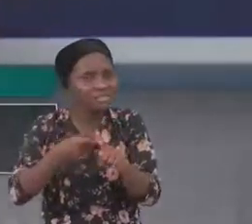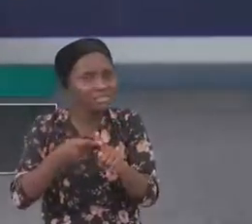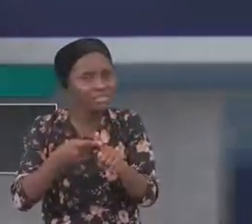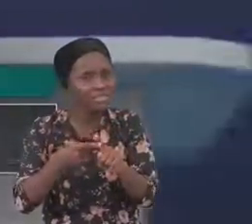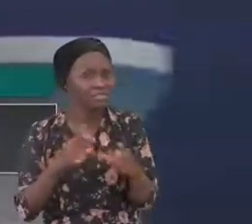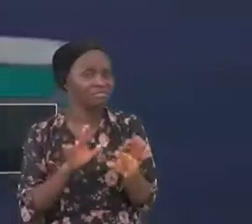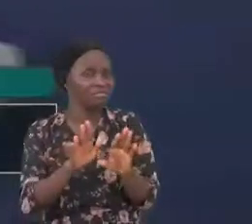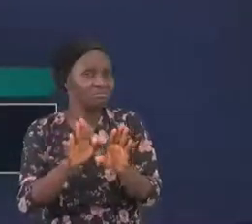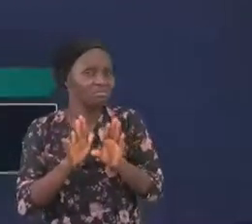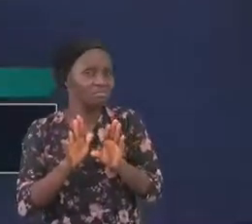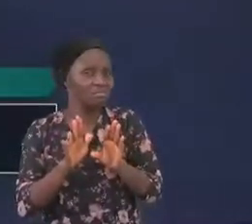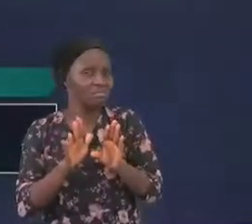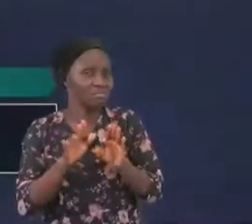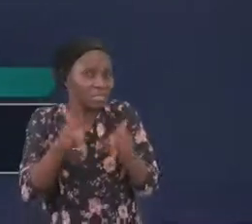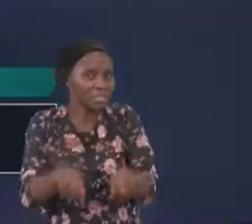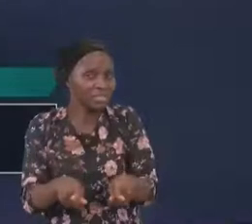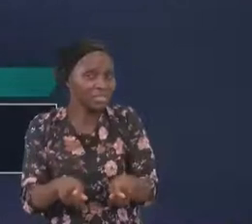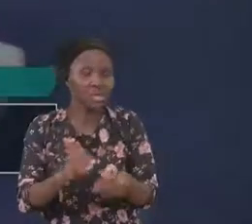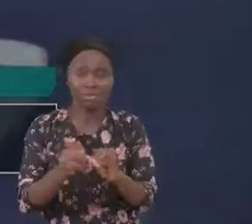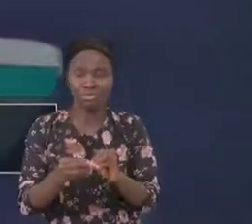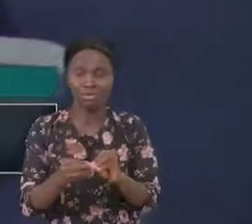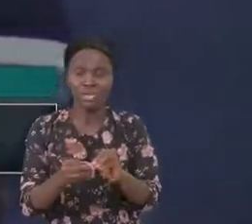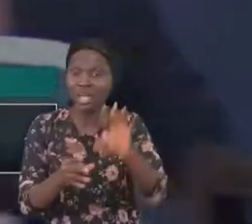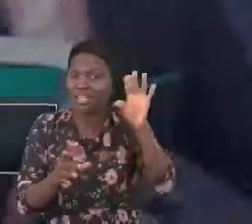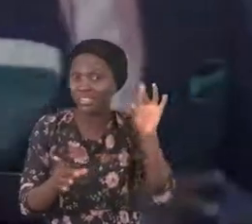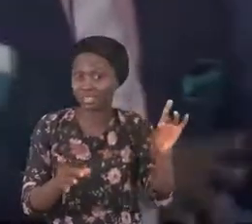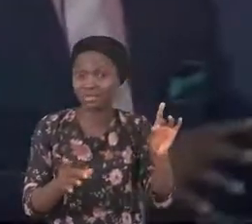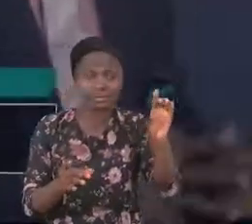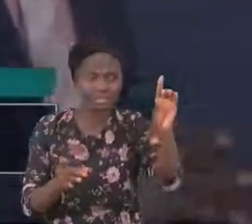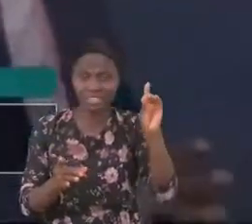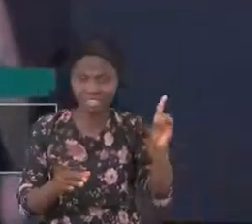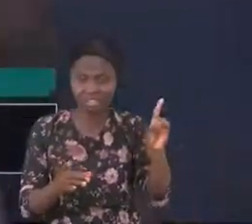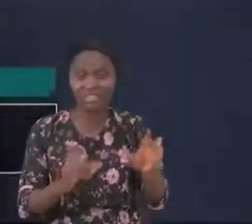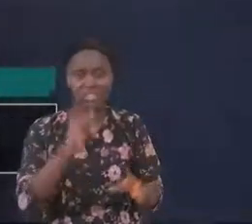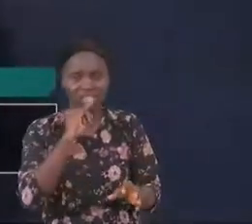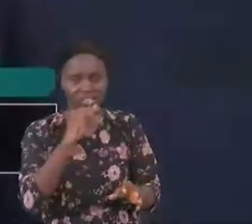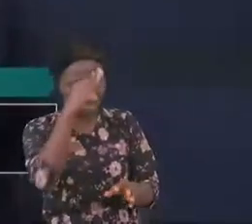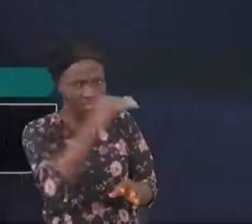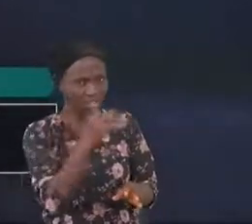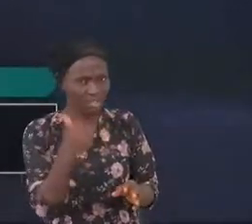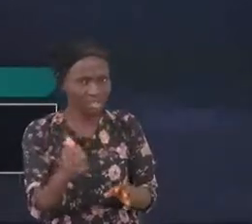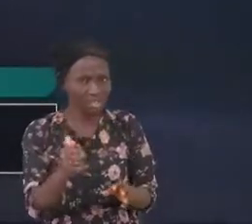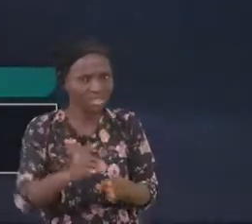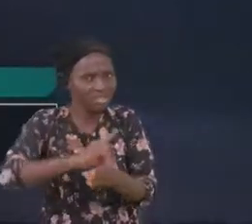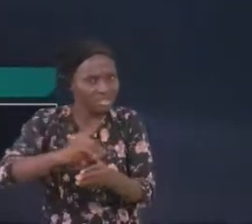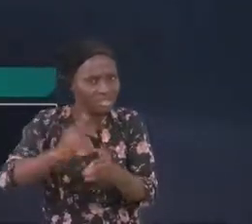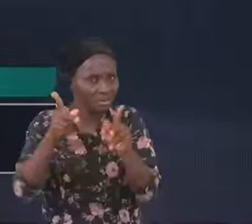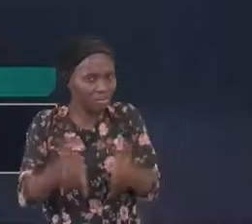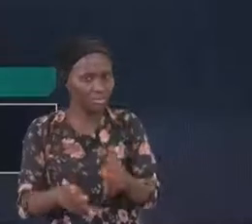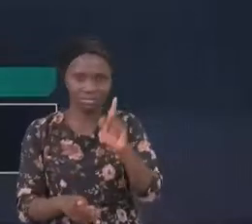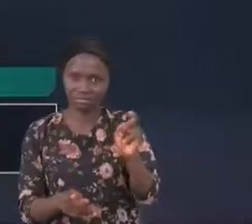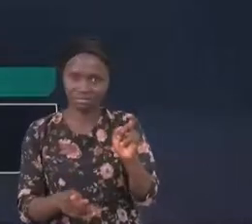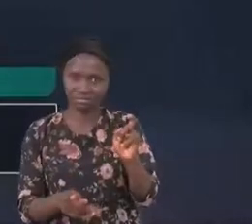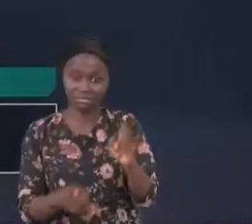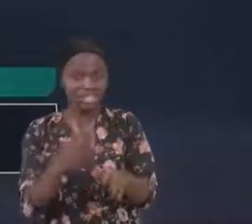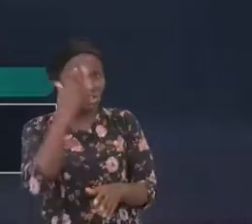est discipliné ou quelqu'un qui est sans colonne vertébrale? Il sait quand il faut parler. Il